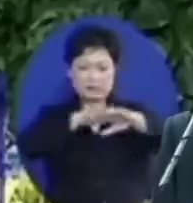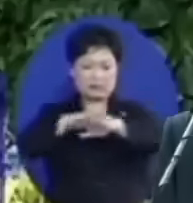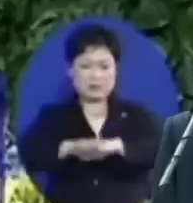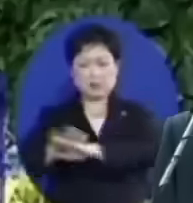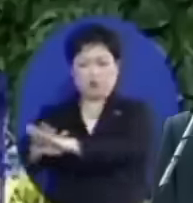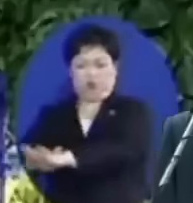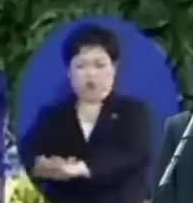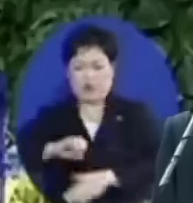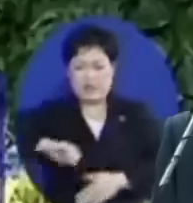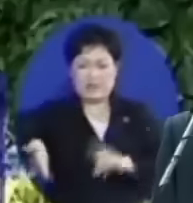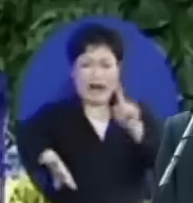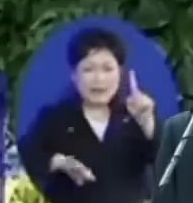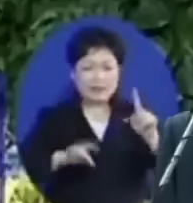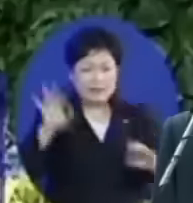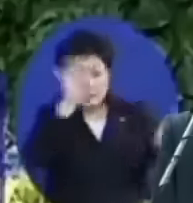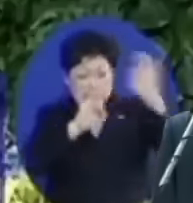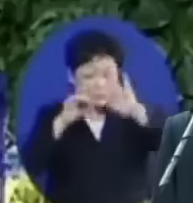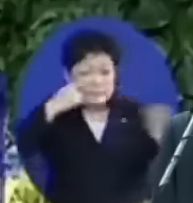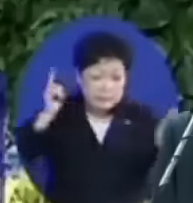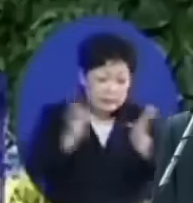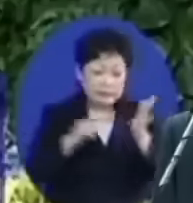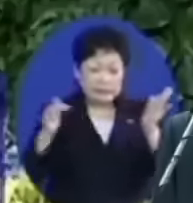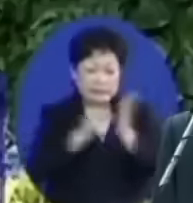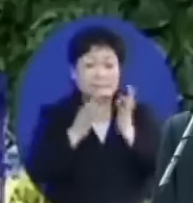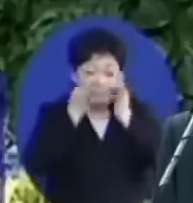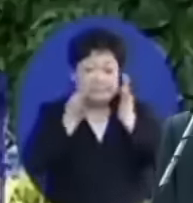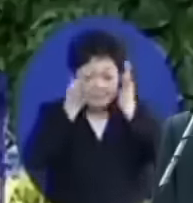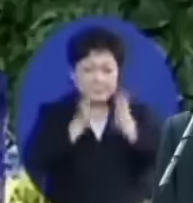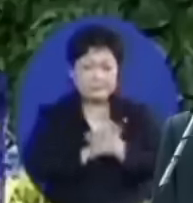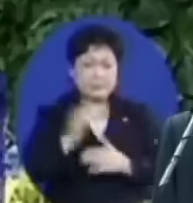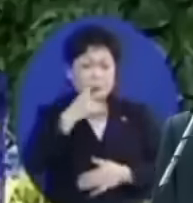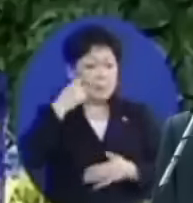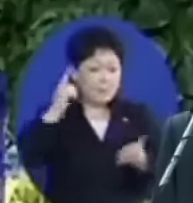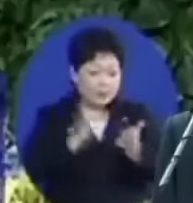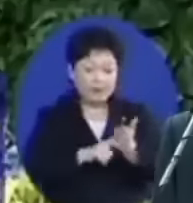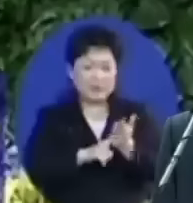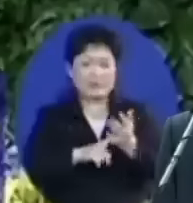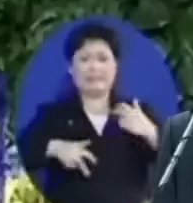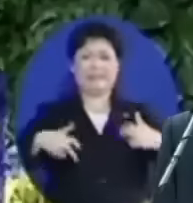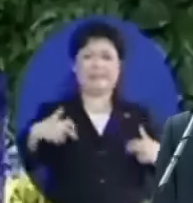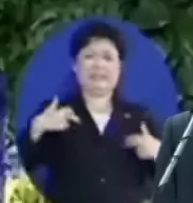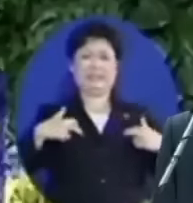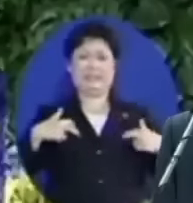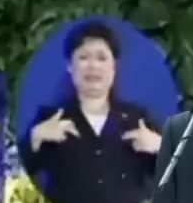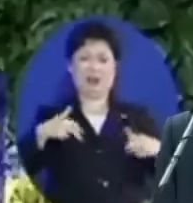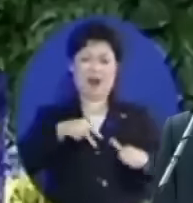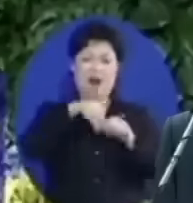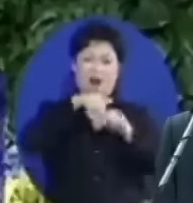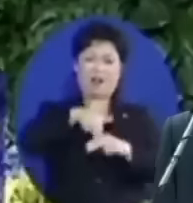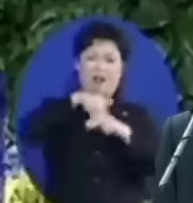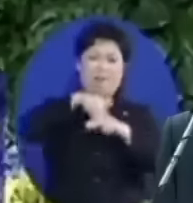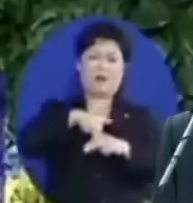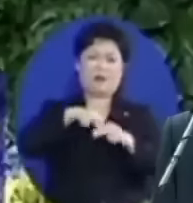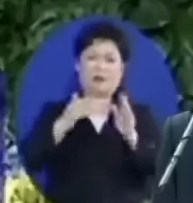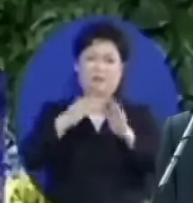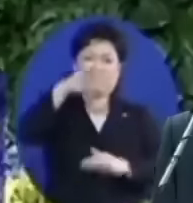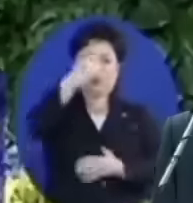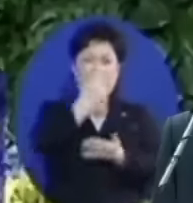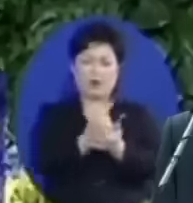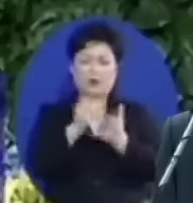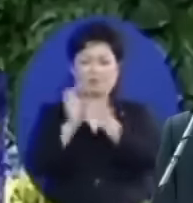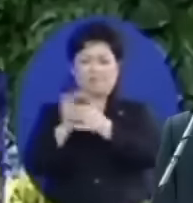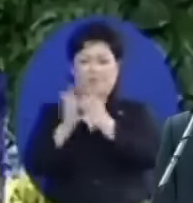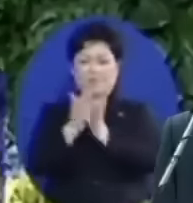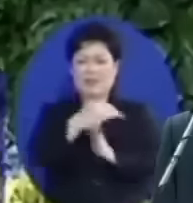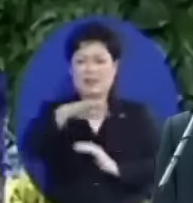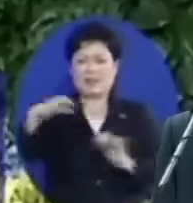것을 찾아내기까지 찾아다니지 아니하겠느냐. 또 찾아낸 적 즐거워 어깨에 메고 집에 와서 그 벗과 이웃을